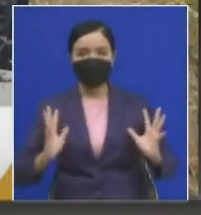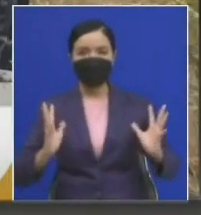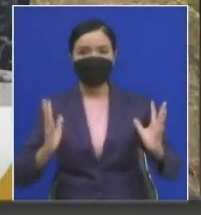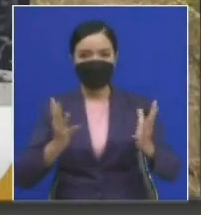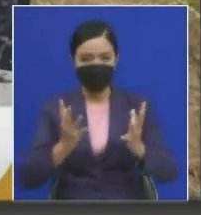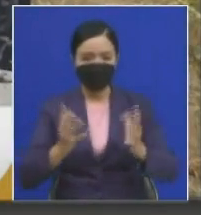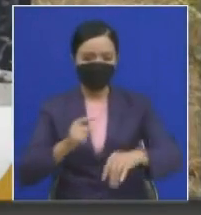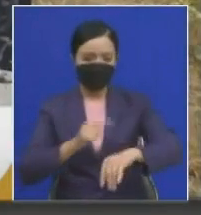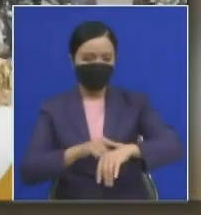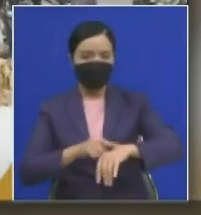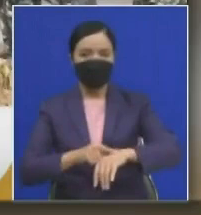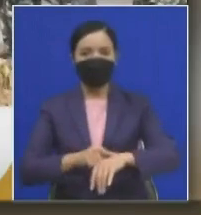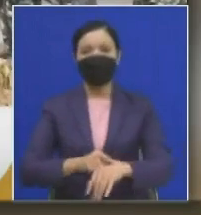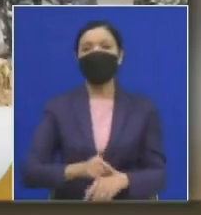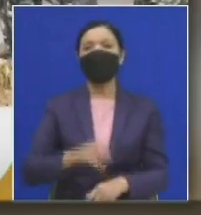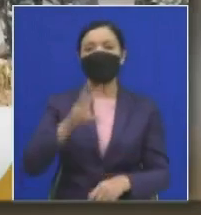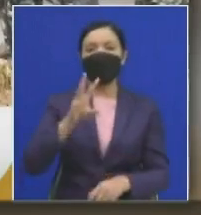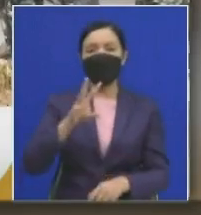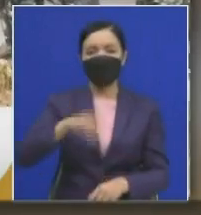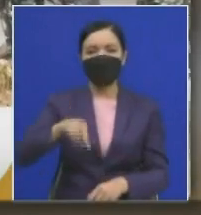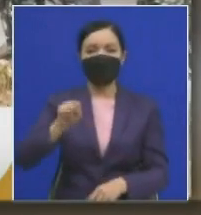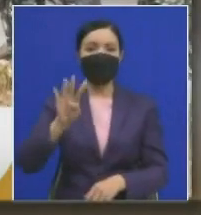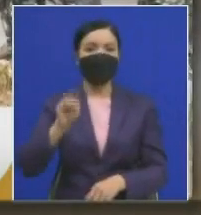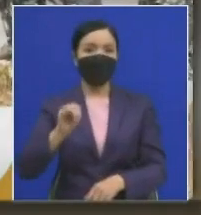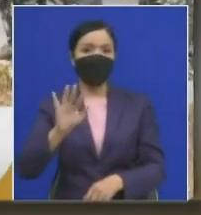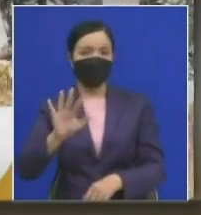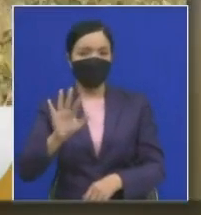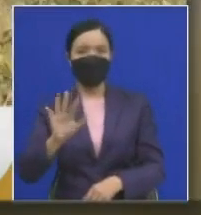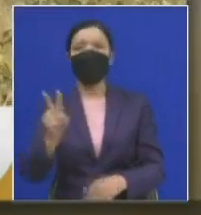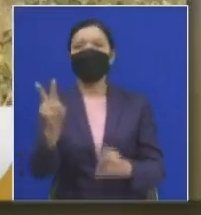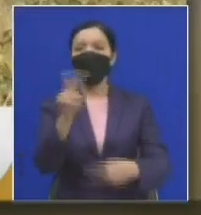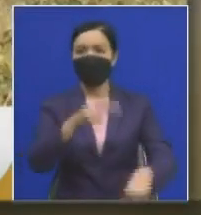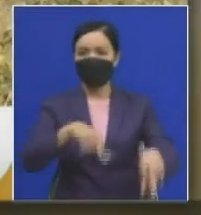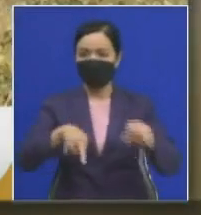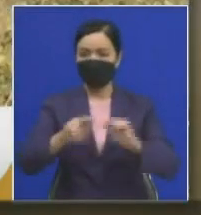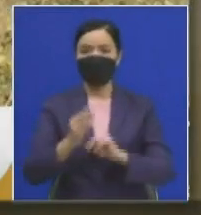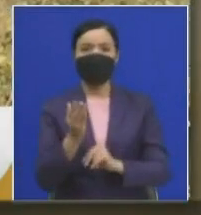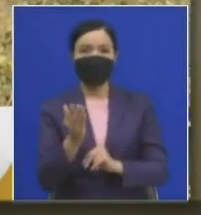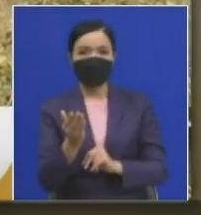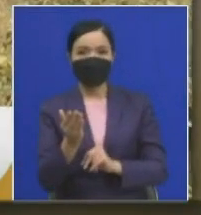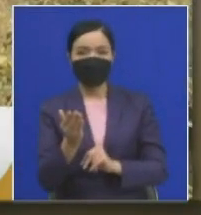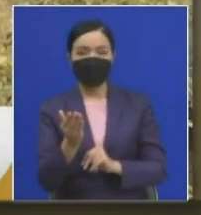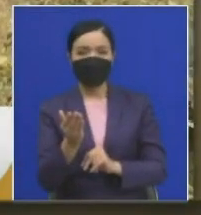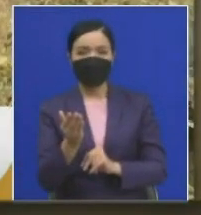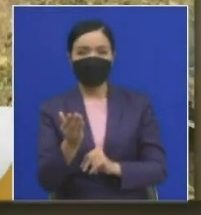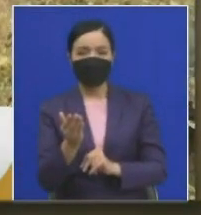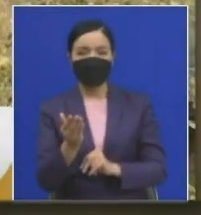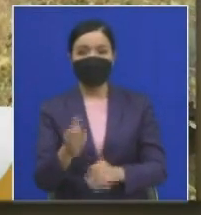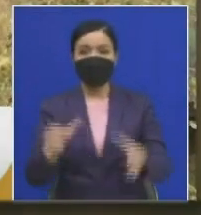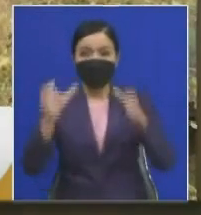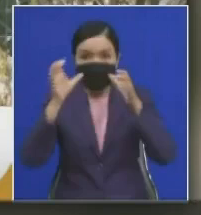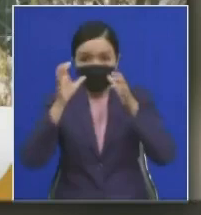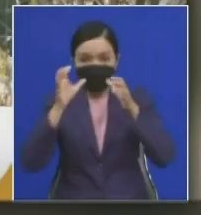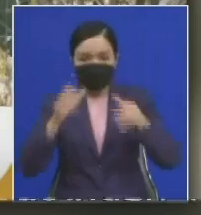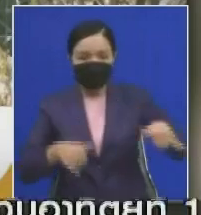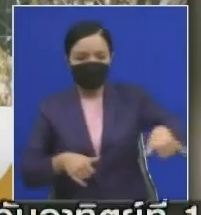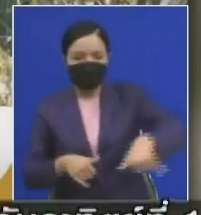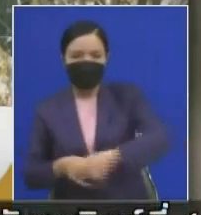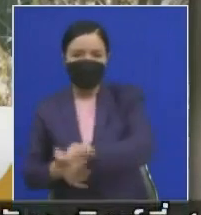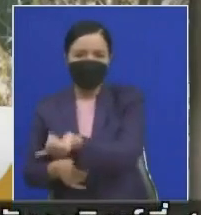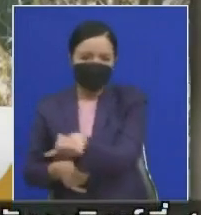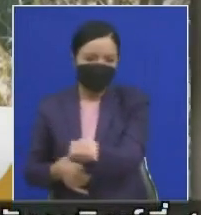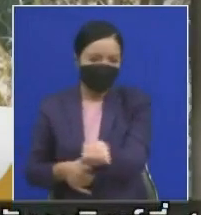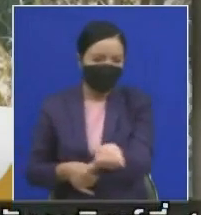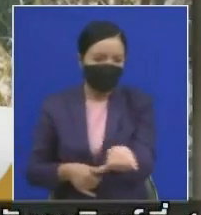ั้น เวลาประมาณ 6 น.45 นาทีไปตรวจสอบพื้นที่ทมีกบดกอยู่เสื้อโครงมัเดินย้อนสึทางมา